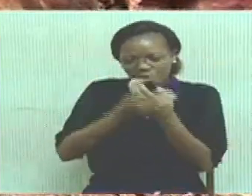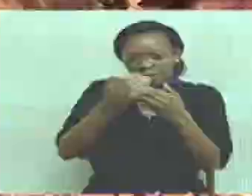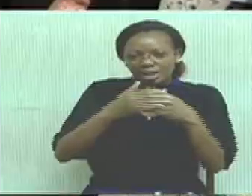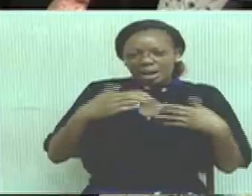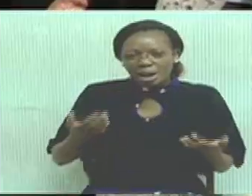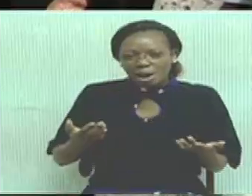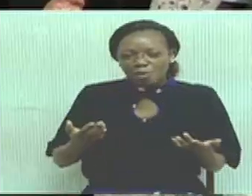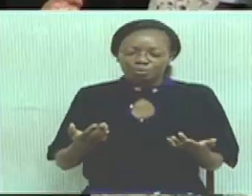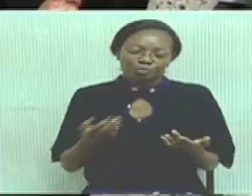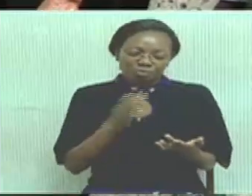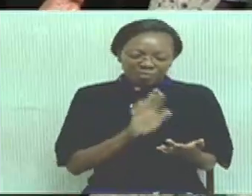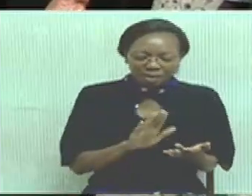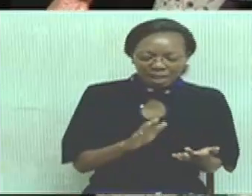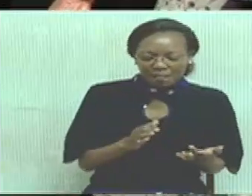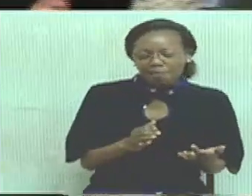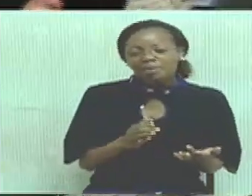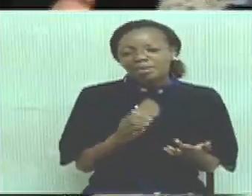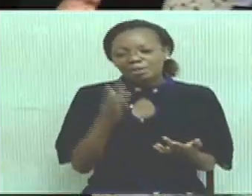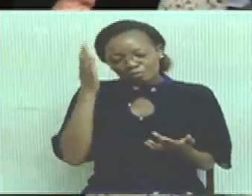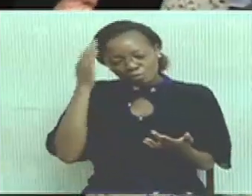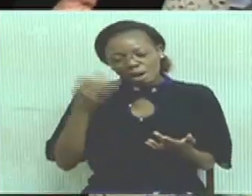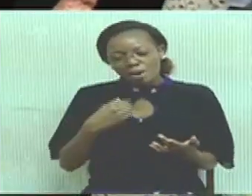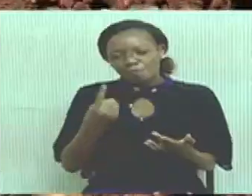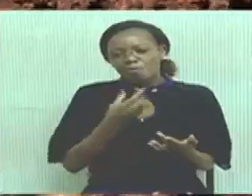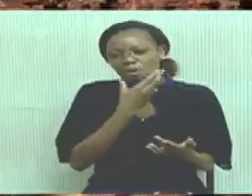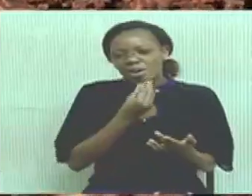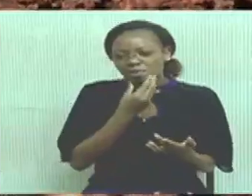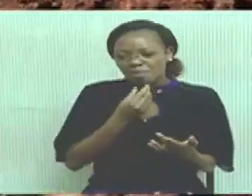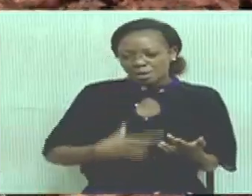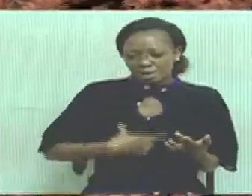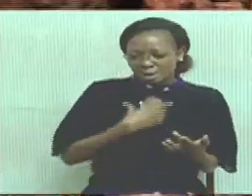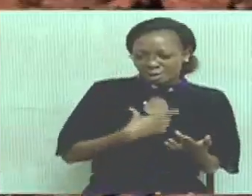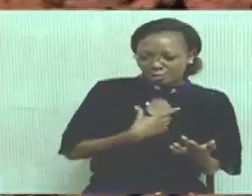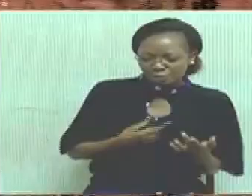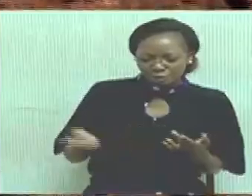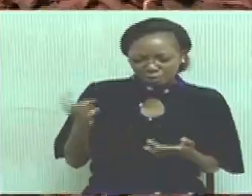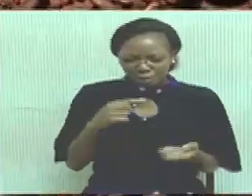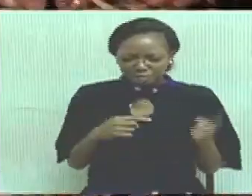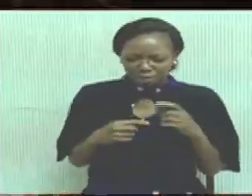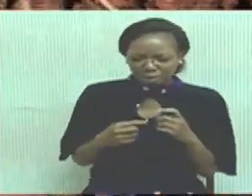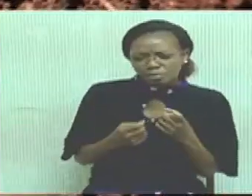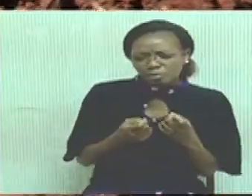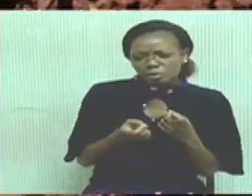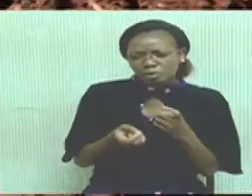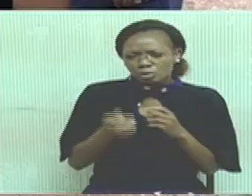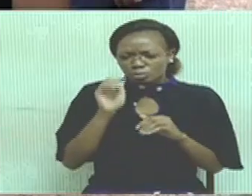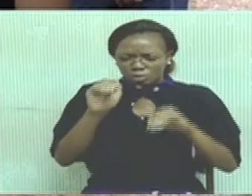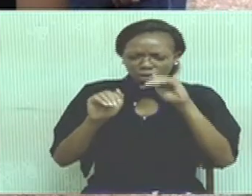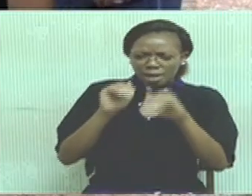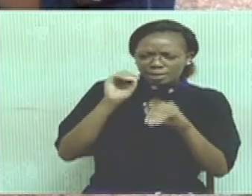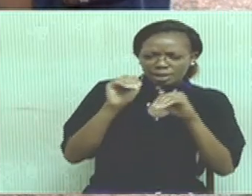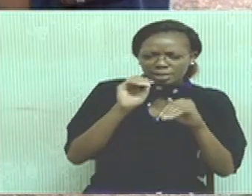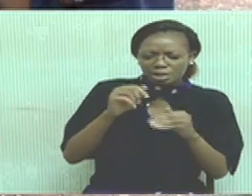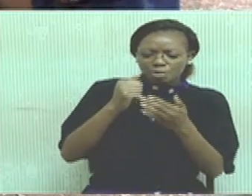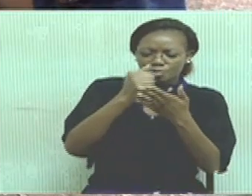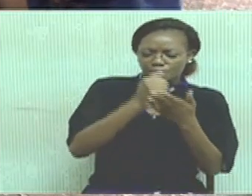maana yeye hutembelea vikundi tofauti na mkutano ya Wizara ya Kilimo na watafiti wanapozuru eneo lake. Hii